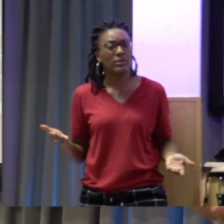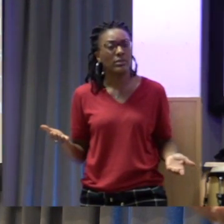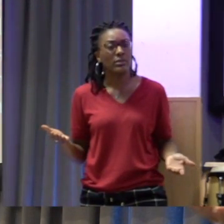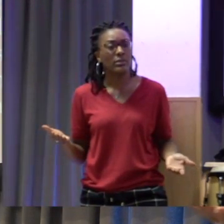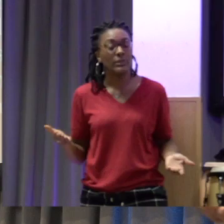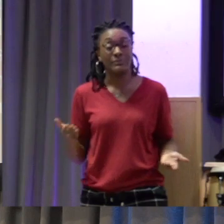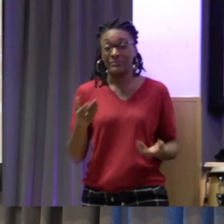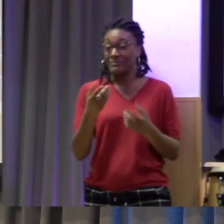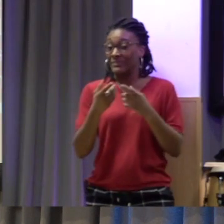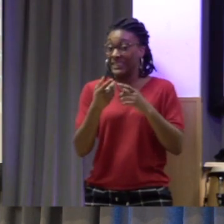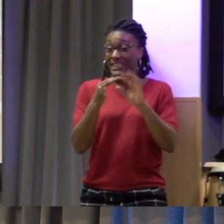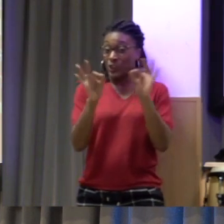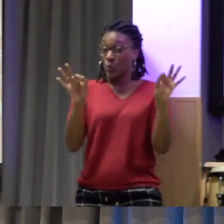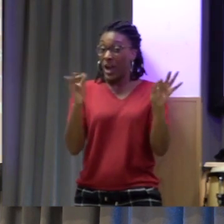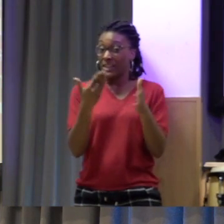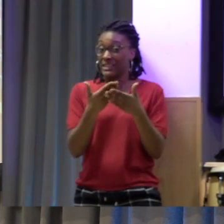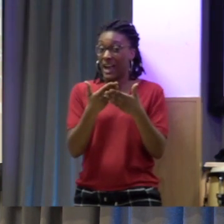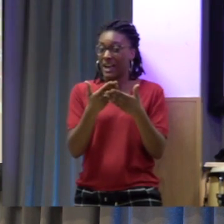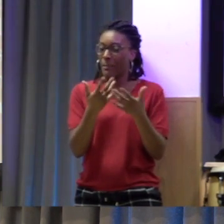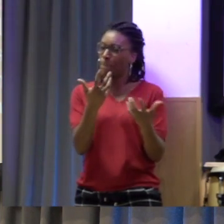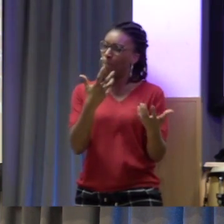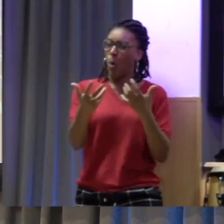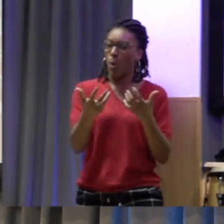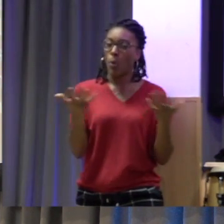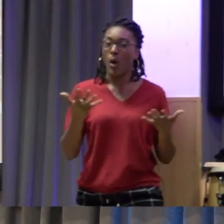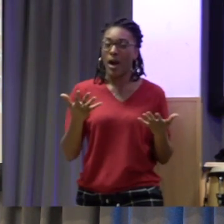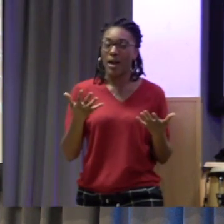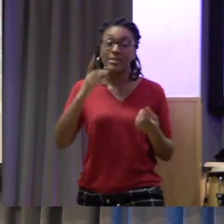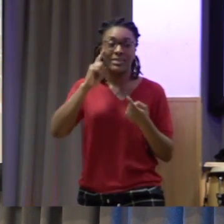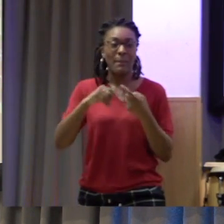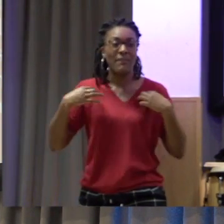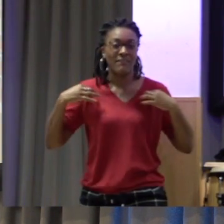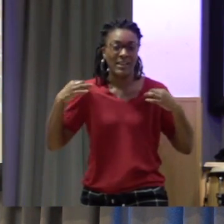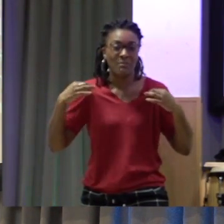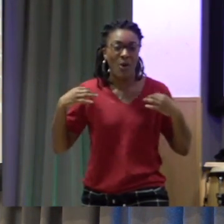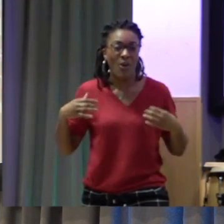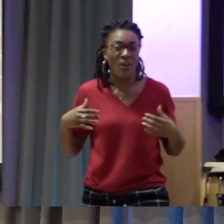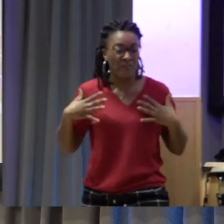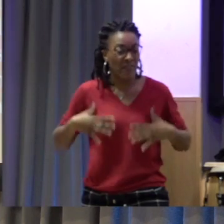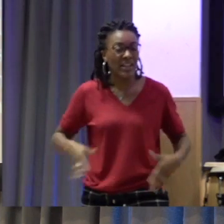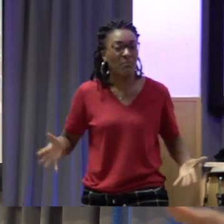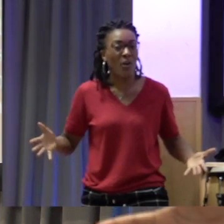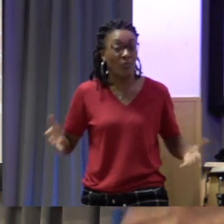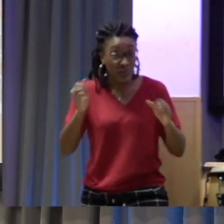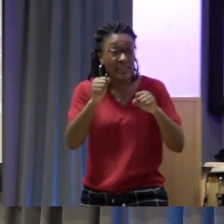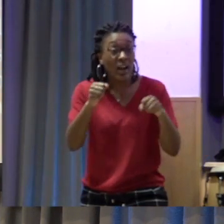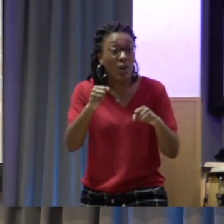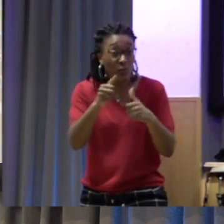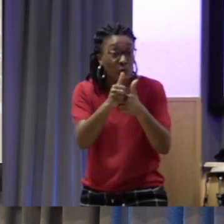Le point frappant de cette parabole concerne donc cet habit. On est bien d'accord?